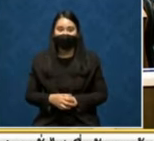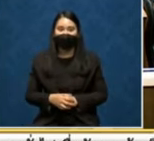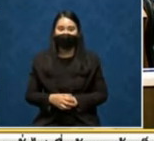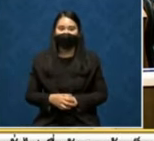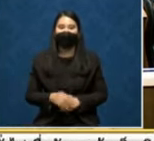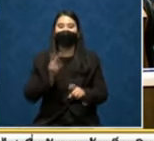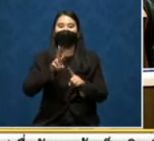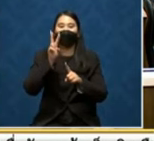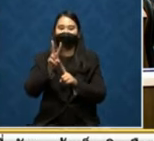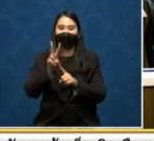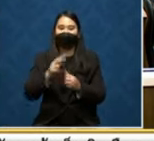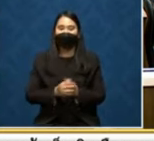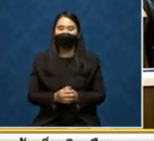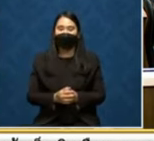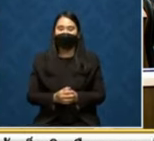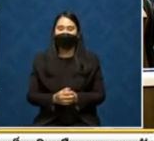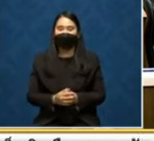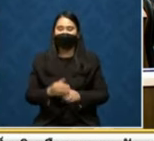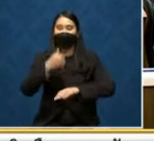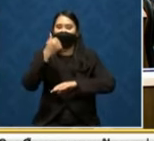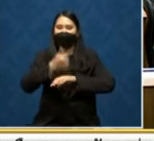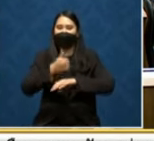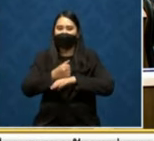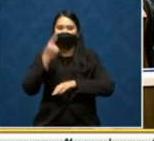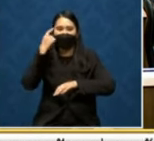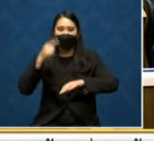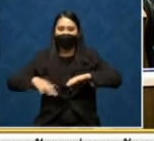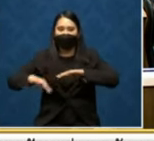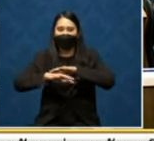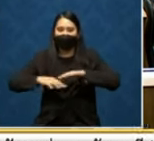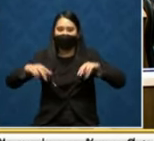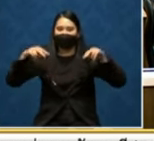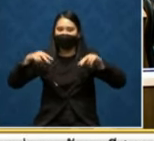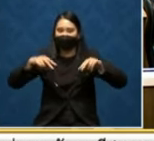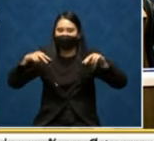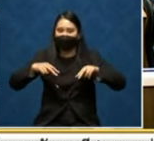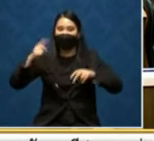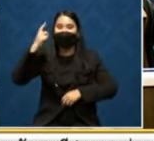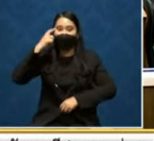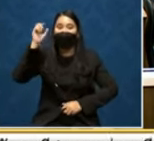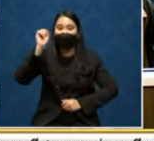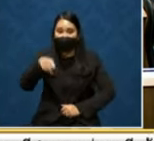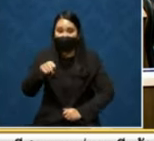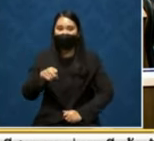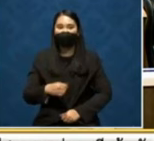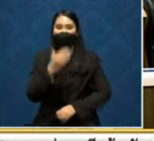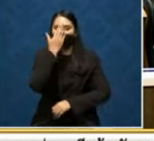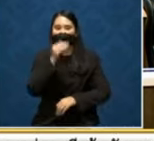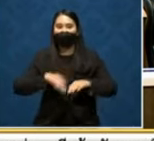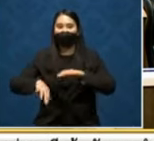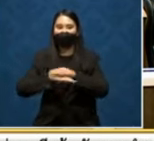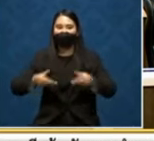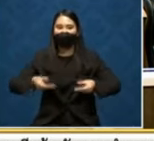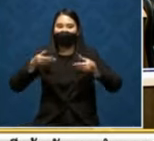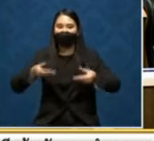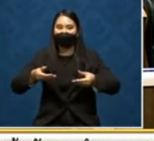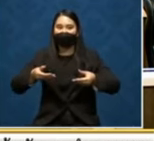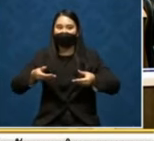2ท่านรัฐมนตรีทราบข้อมูลพยานหลักฐานทั้งหมดที่ผมกล่าวมาแล้วใช่หรือไม่เพราะหลักฐานที่ผมพูดทั้งหมด